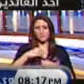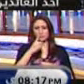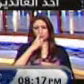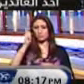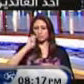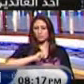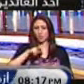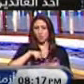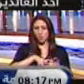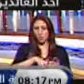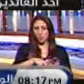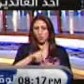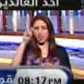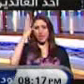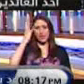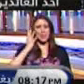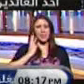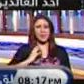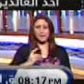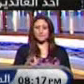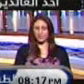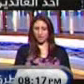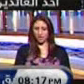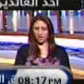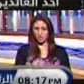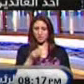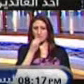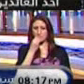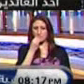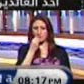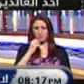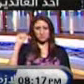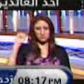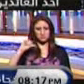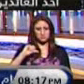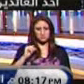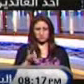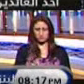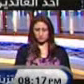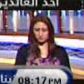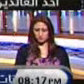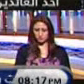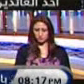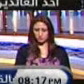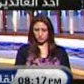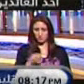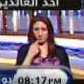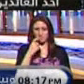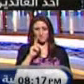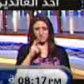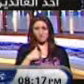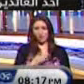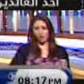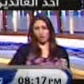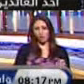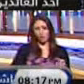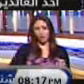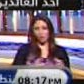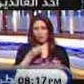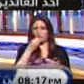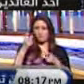جدا من الناس اللي شفناها، أكل بإذنهم هم مش بإذن احنا، فاهم انت